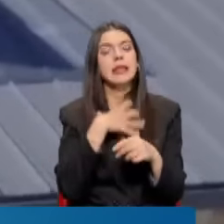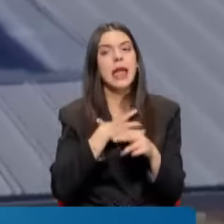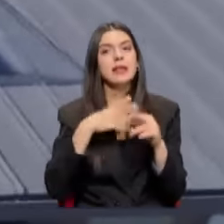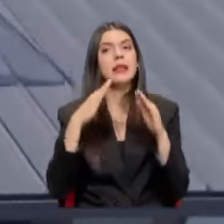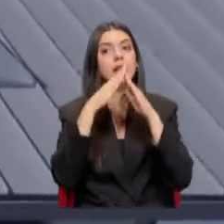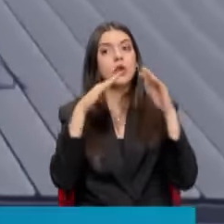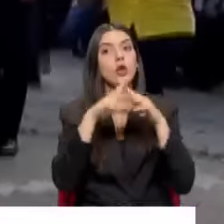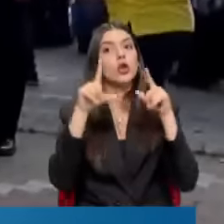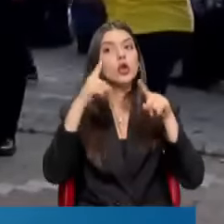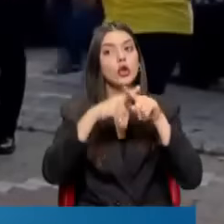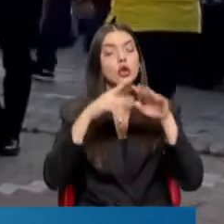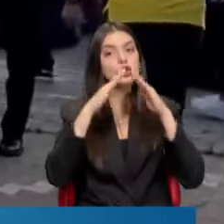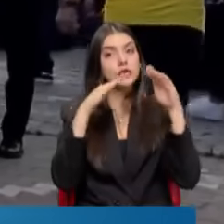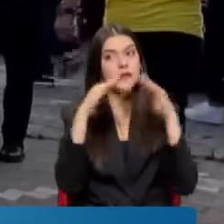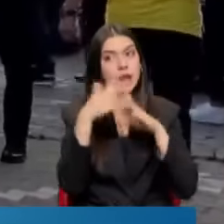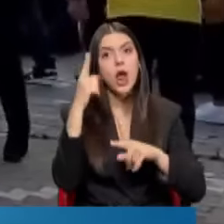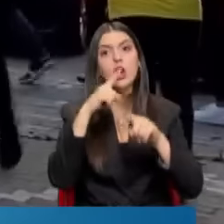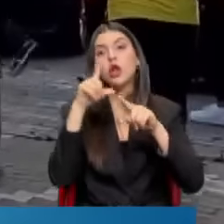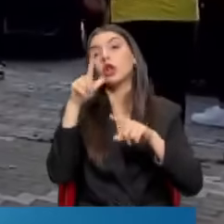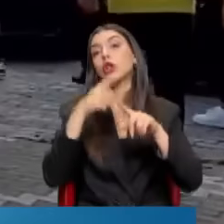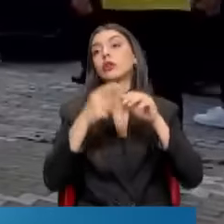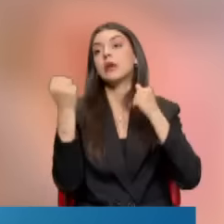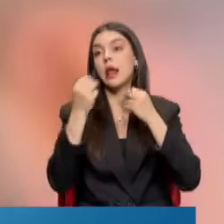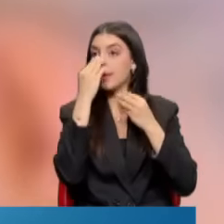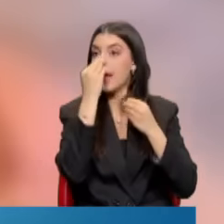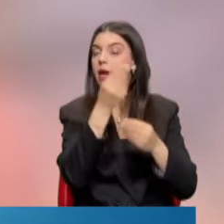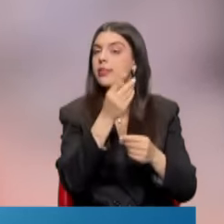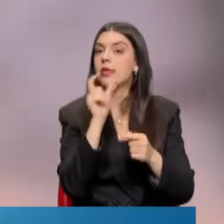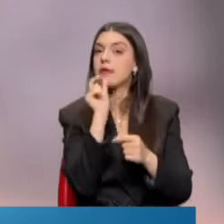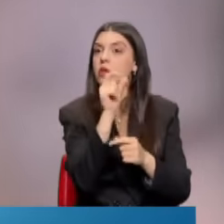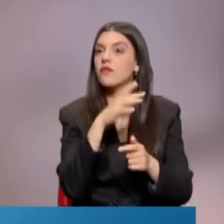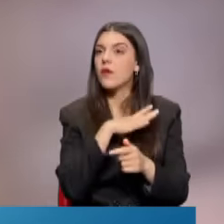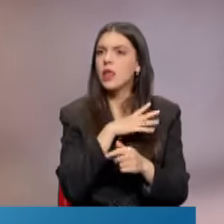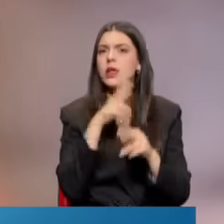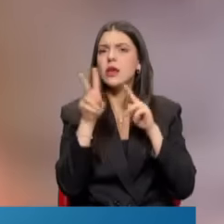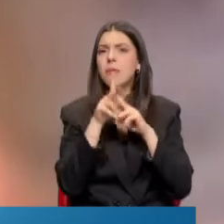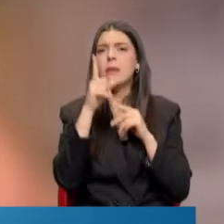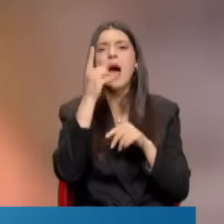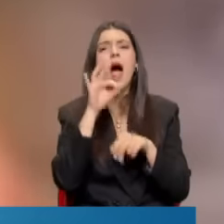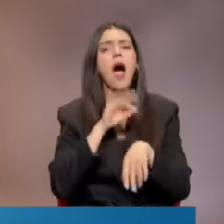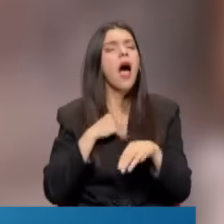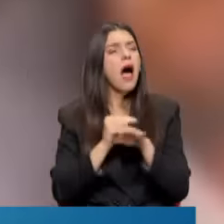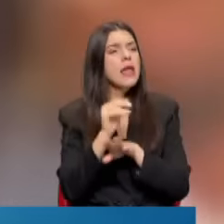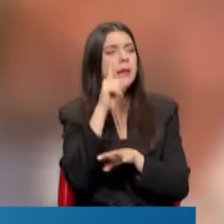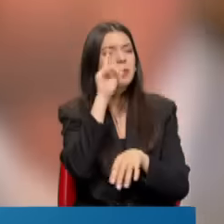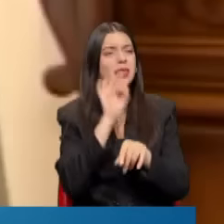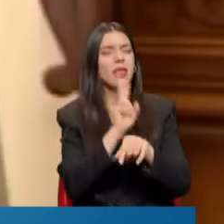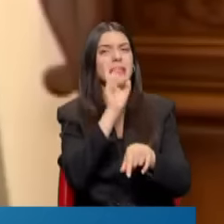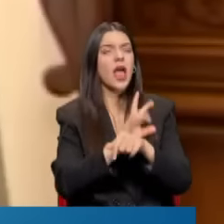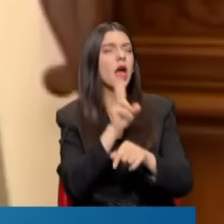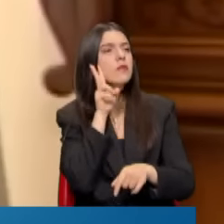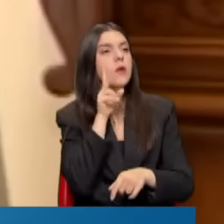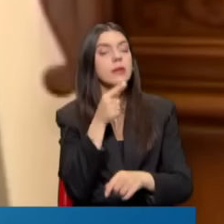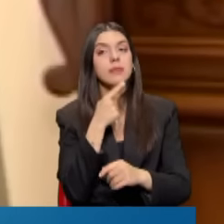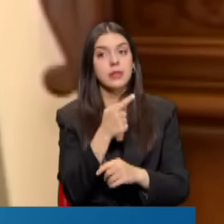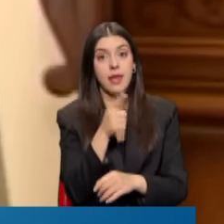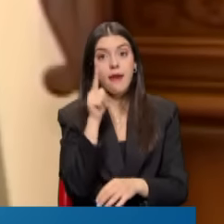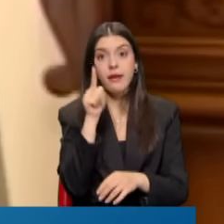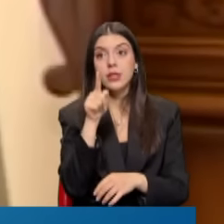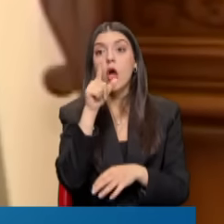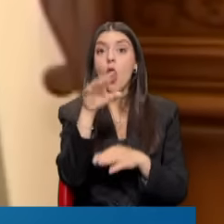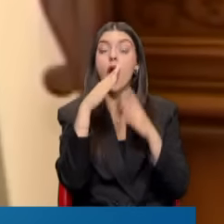lüks villa ve araba hediye ettiği iddia edilmişti Kaplanı hayatımda Birkaç dakika görmüşümdür diyen kocaman o gün iddia